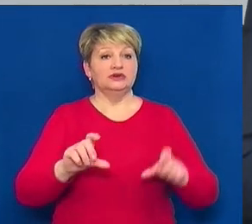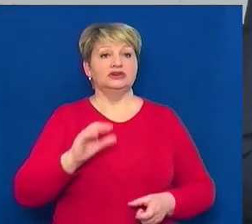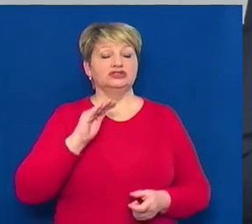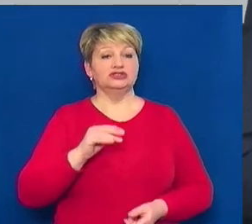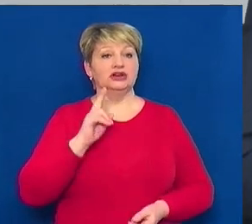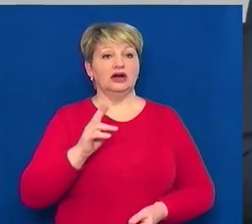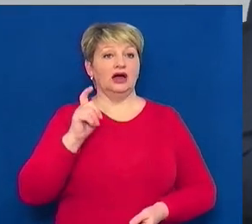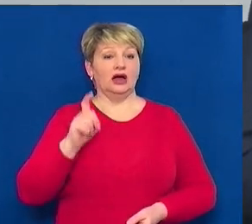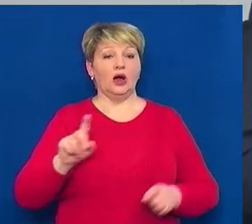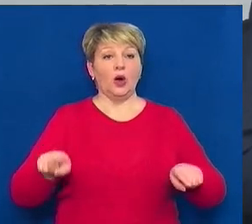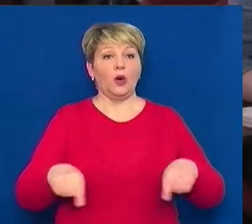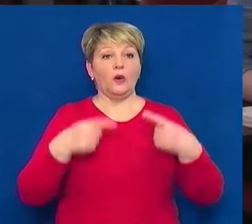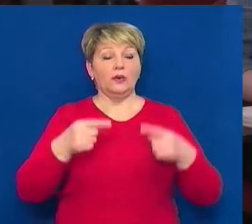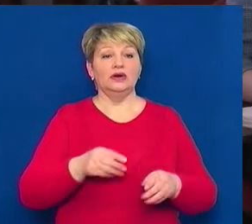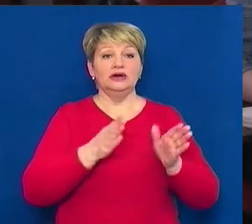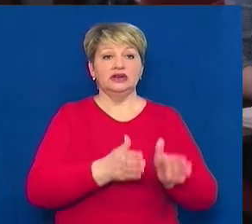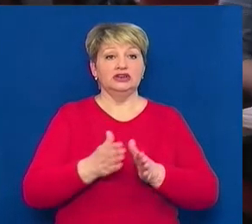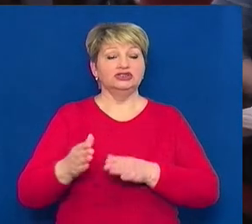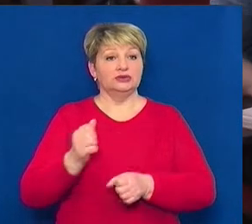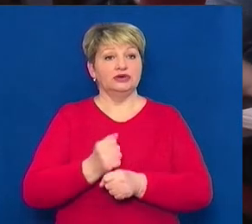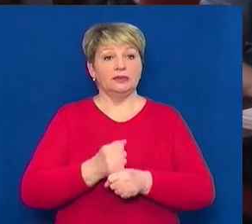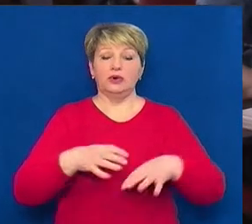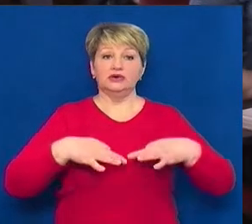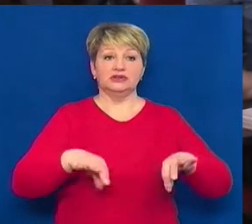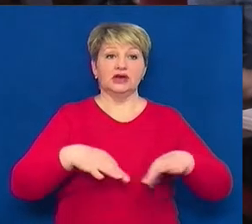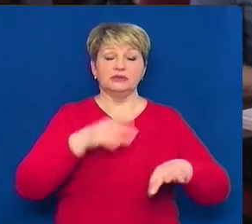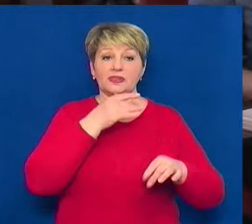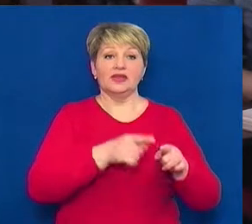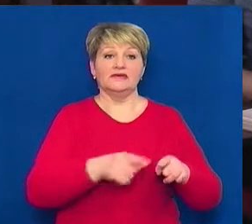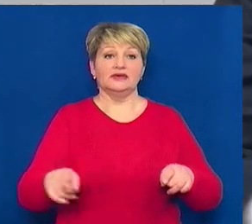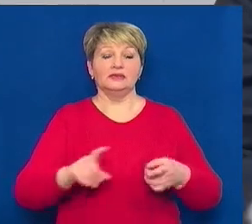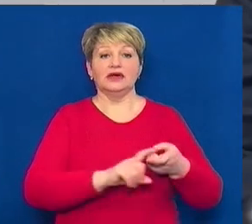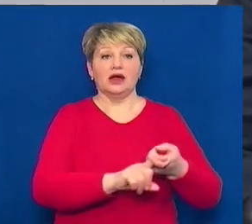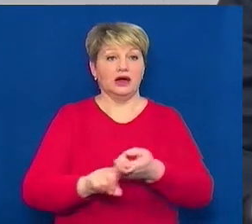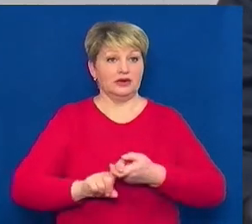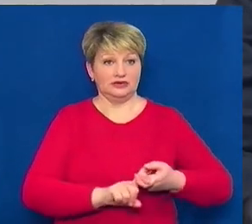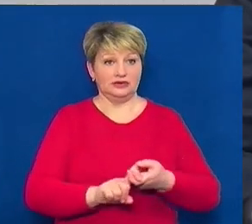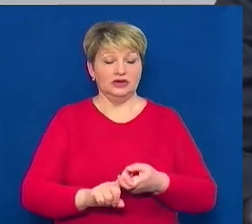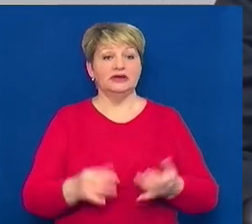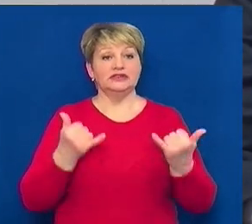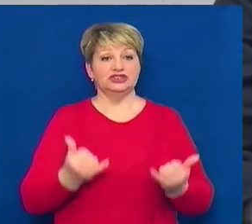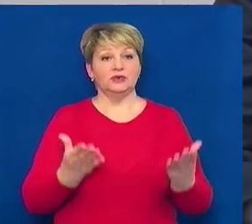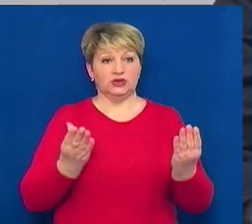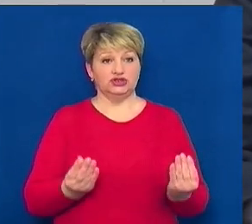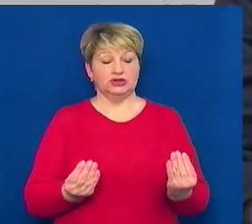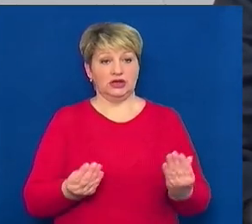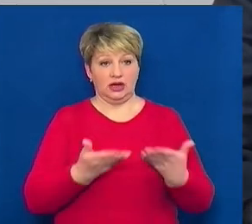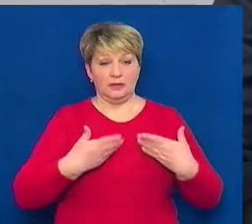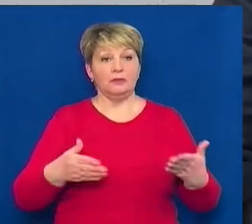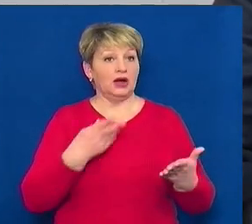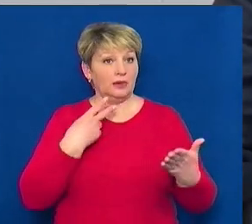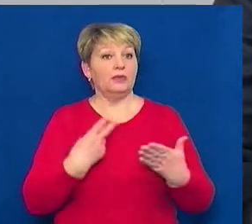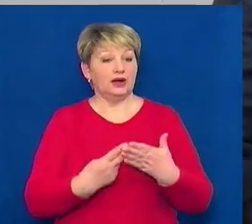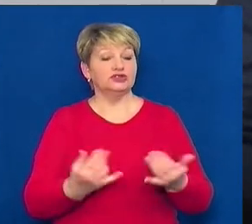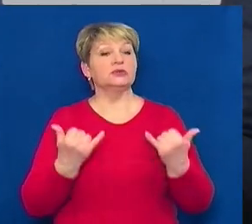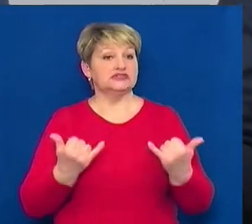житлово-комунального комплексу організувати режим роботи міського транспорту на період карантину. На сьогоднішній день ми вже бачимо і